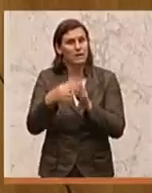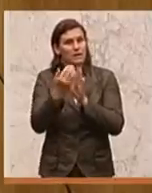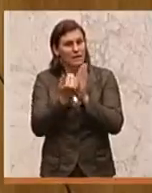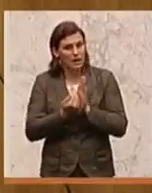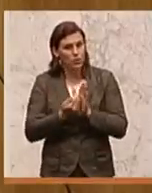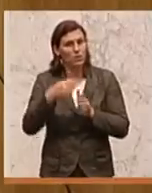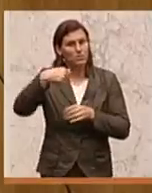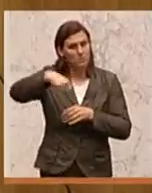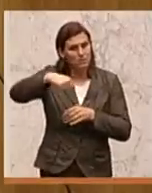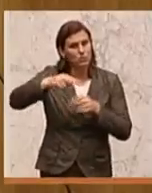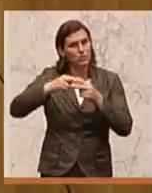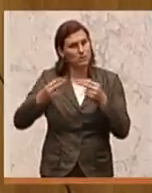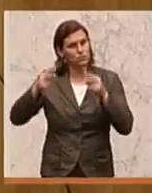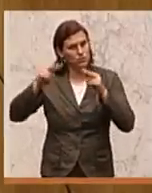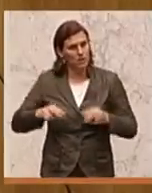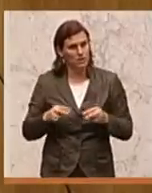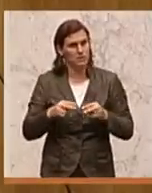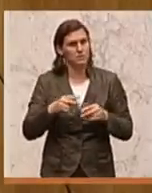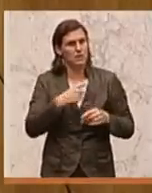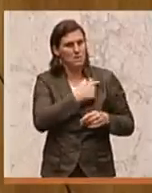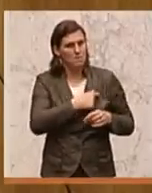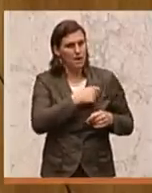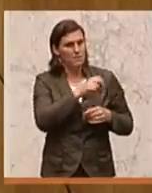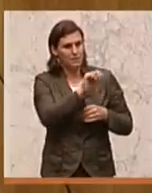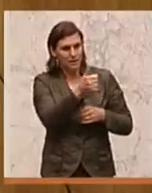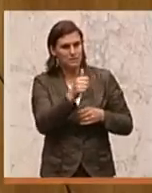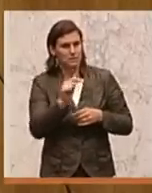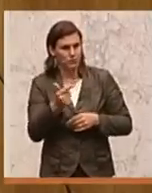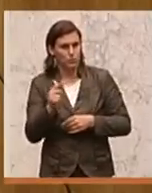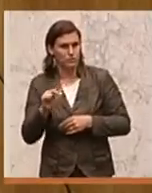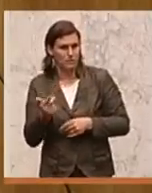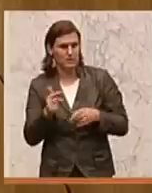Präsidium des Nationalrats nach der Stärke der im Parlament vertretenen Parteien zu besetzen.